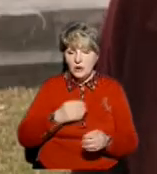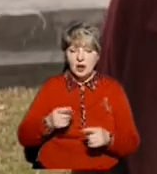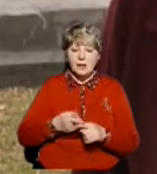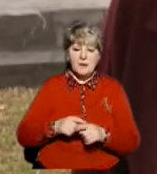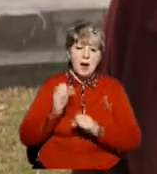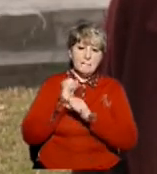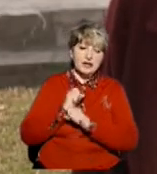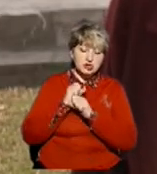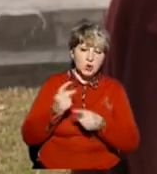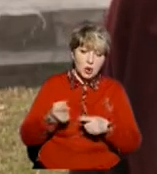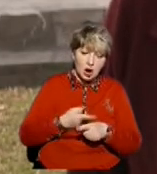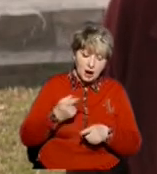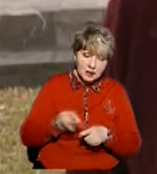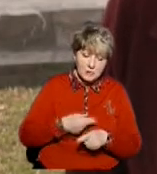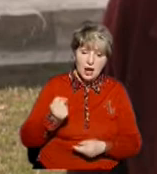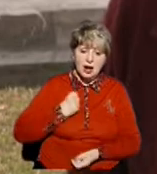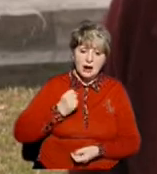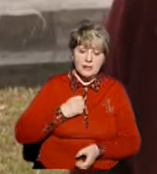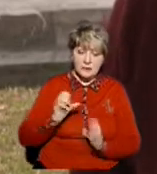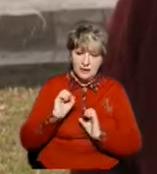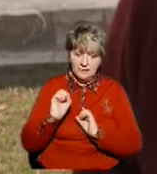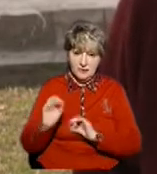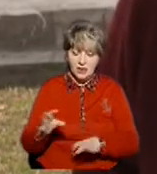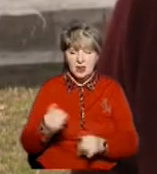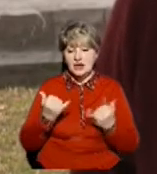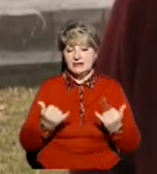дід мішок картоплі на армію,